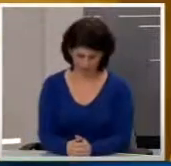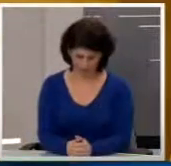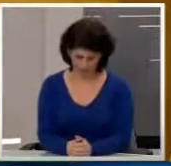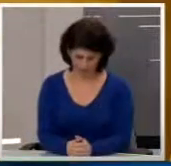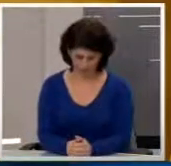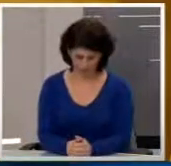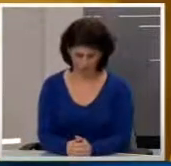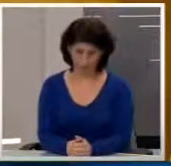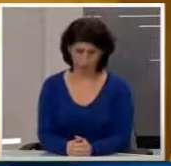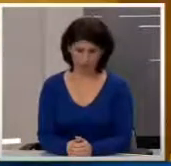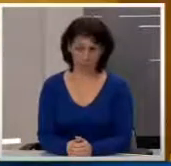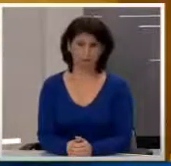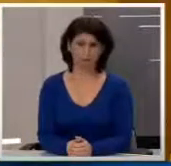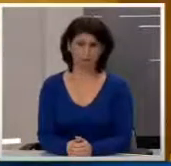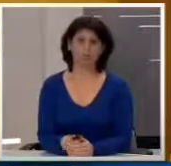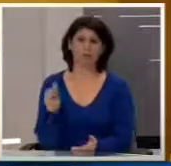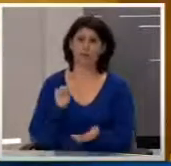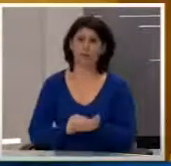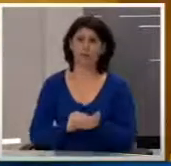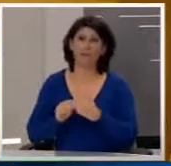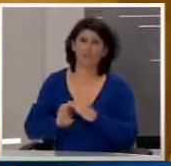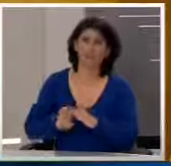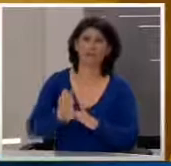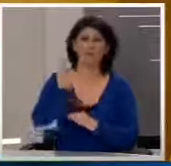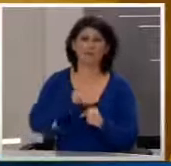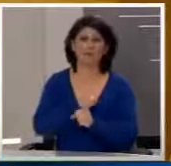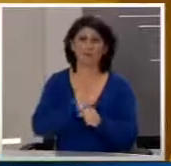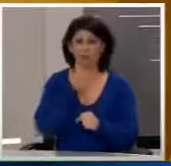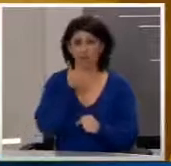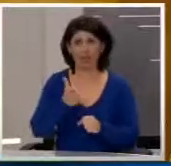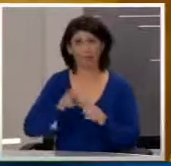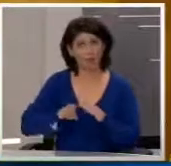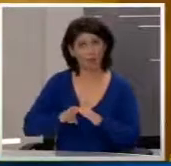να εκτινάξουν ξανά τη φαρμακευτική δαπάνη προς τα πάνω.